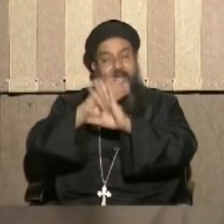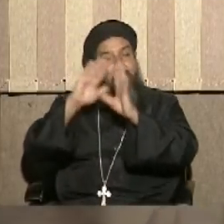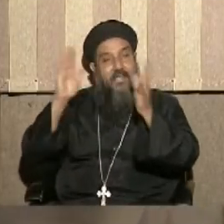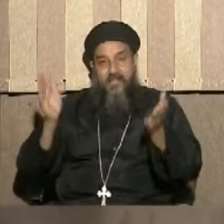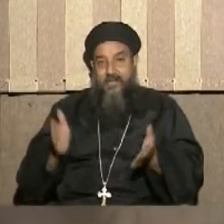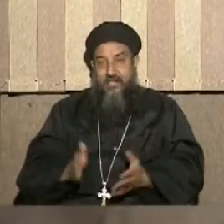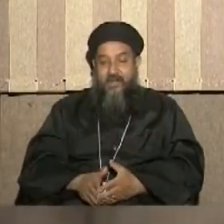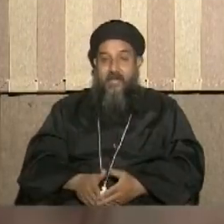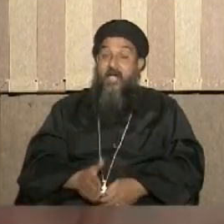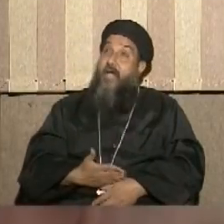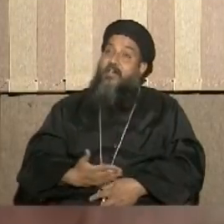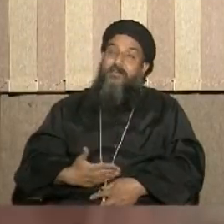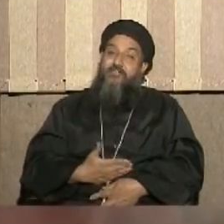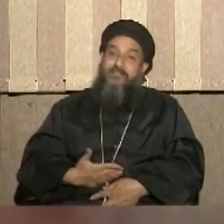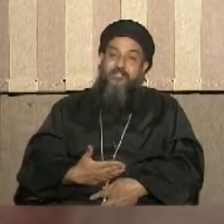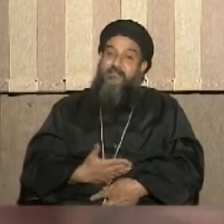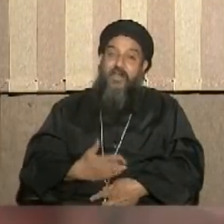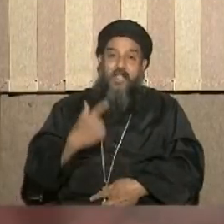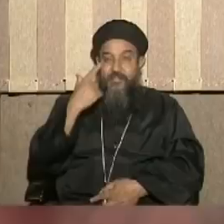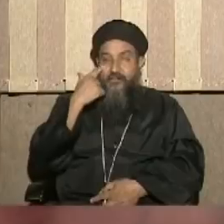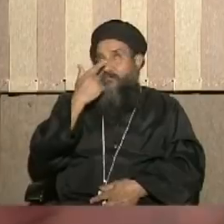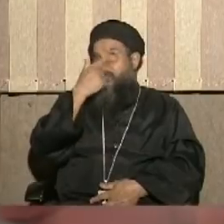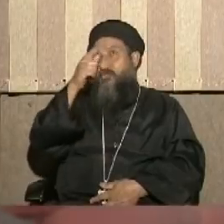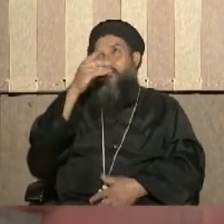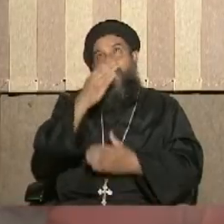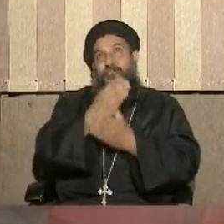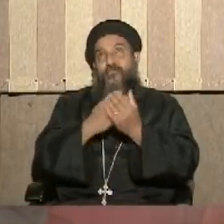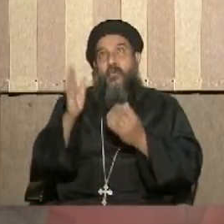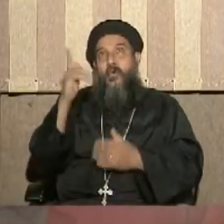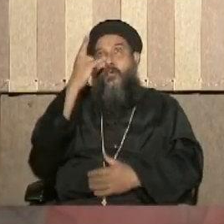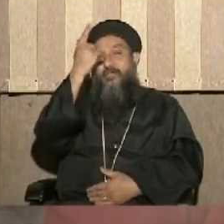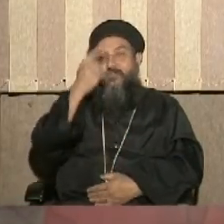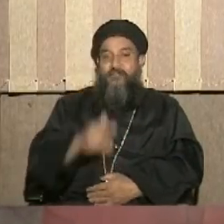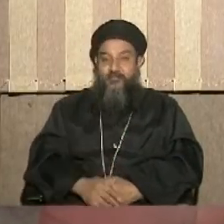مغلوب رغم اشتياقي إليكم